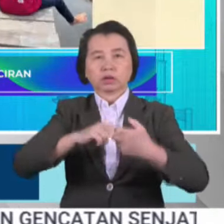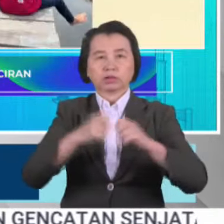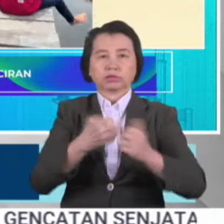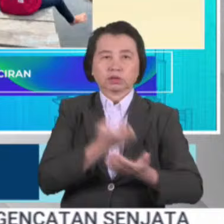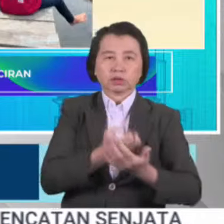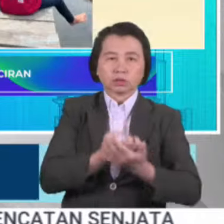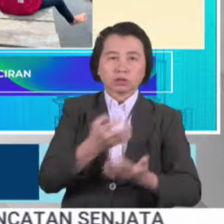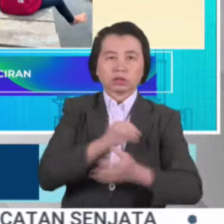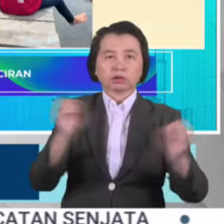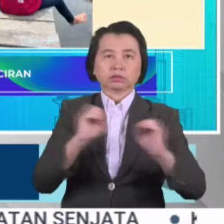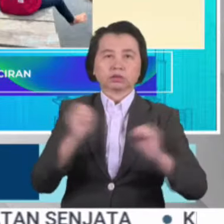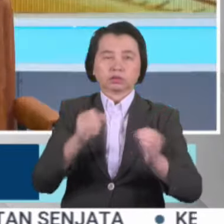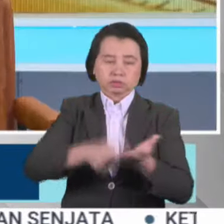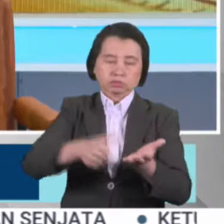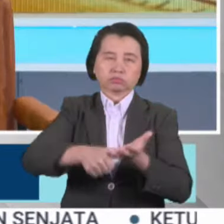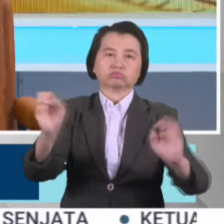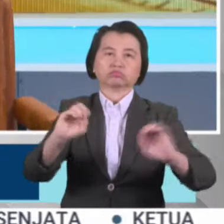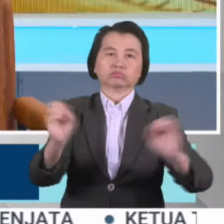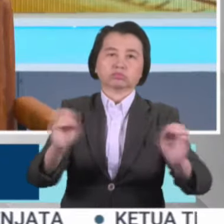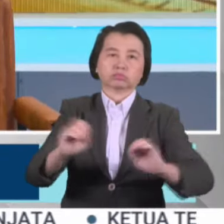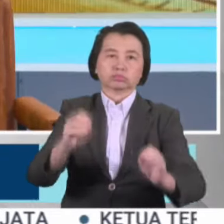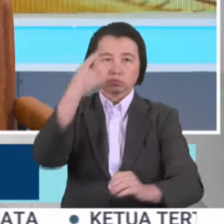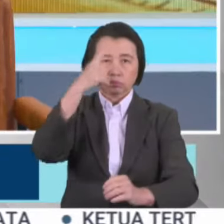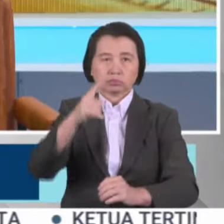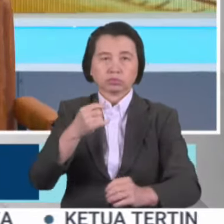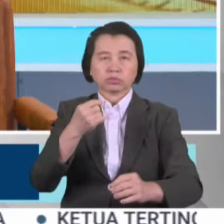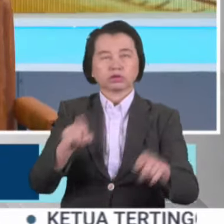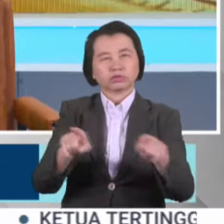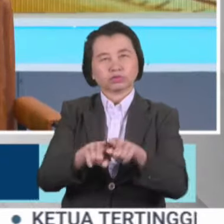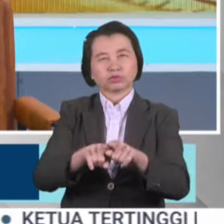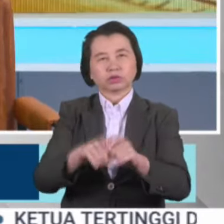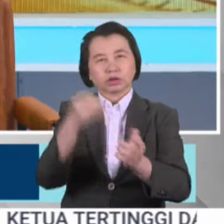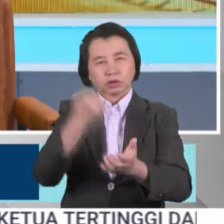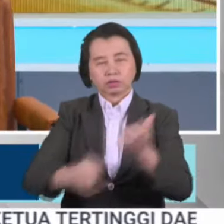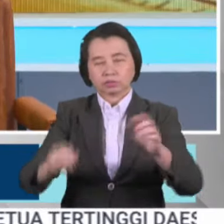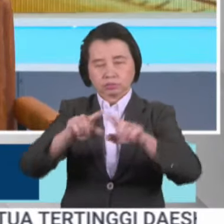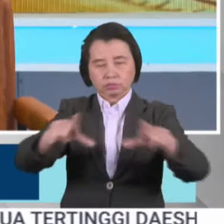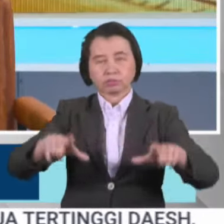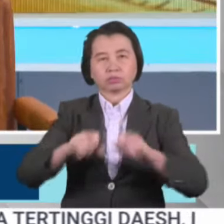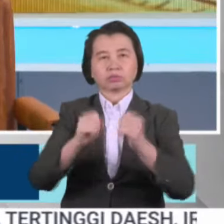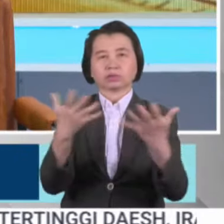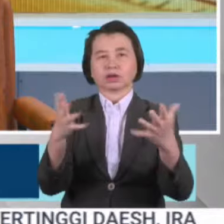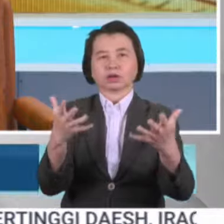masalah ekonomi dan ketiadaan dokumen pengenalan diri seperti sijil kelahiran.